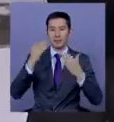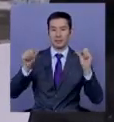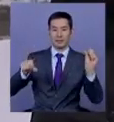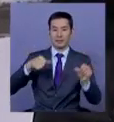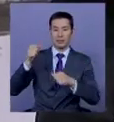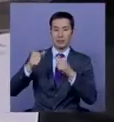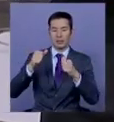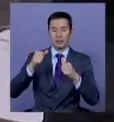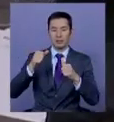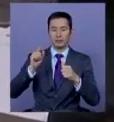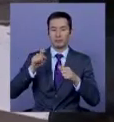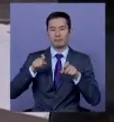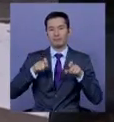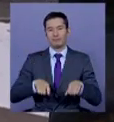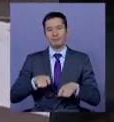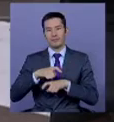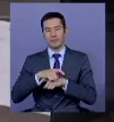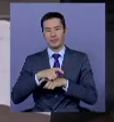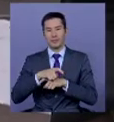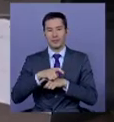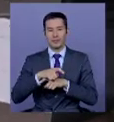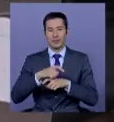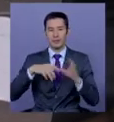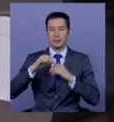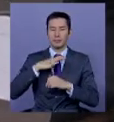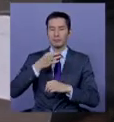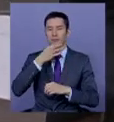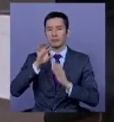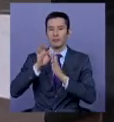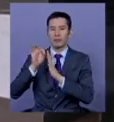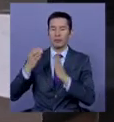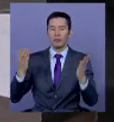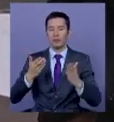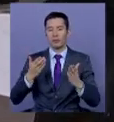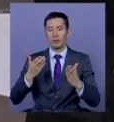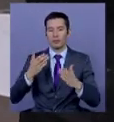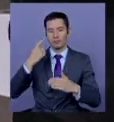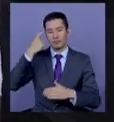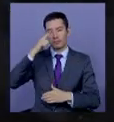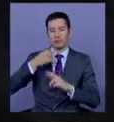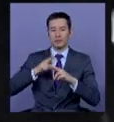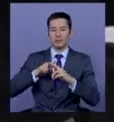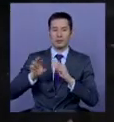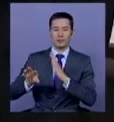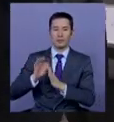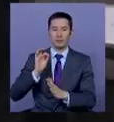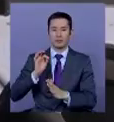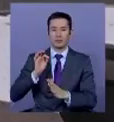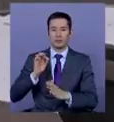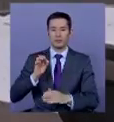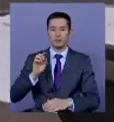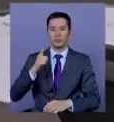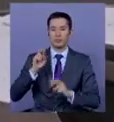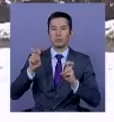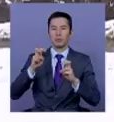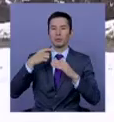оның осындай орындықта отырған сәті таңдалыпты. Мұндағы басты ниет қазақ вальсы королінің қашанда халыққа жақын екенін